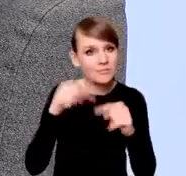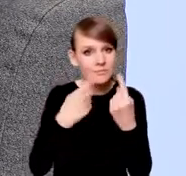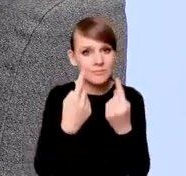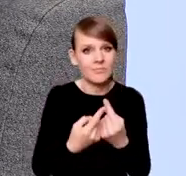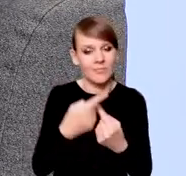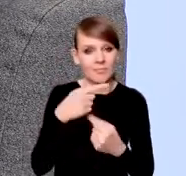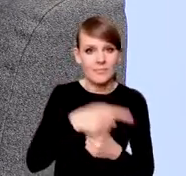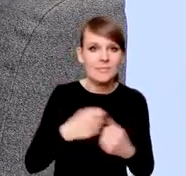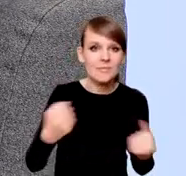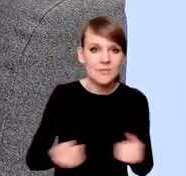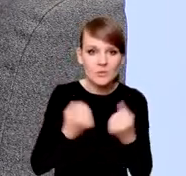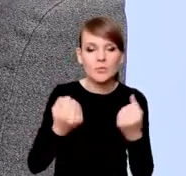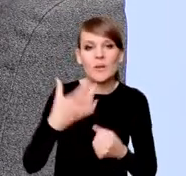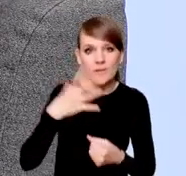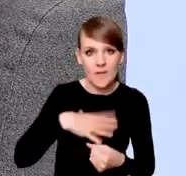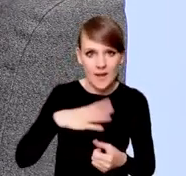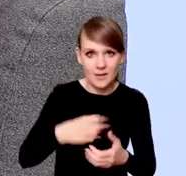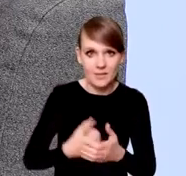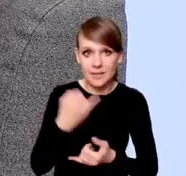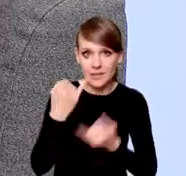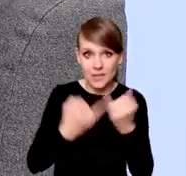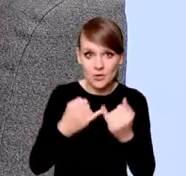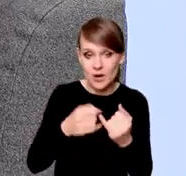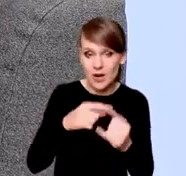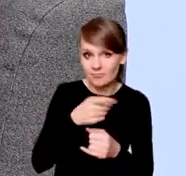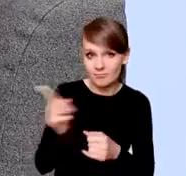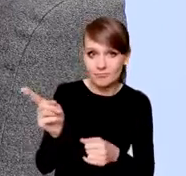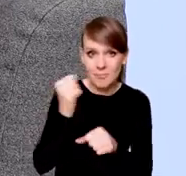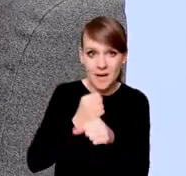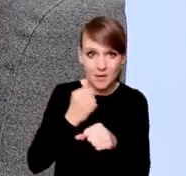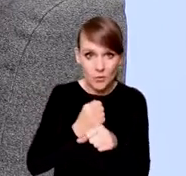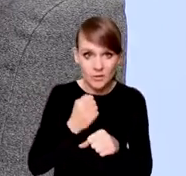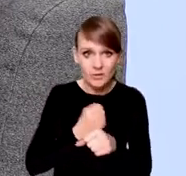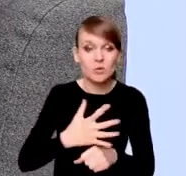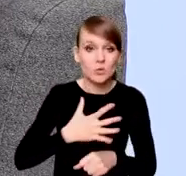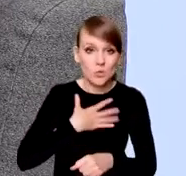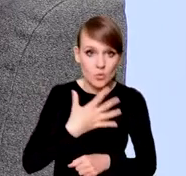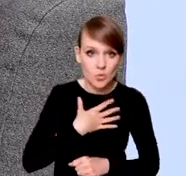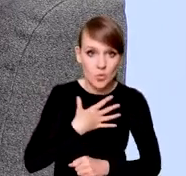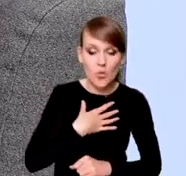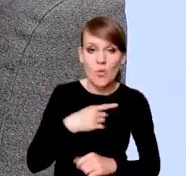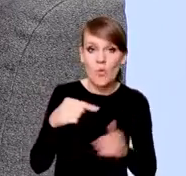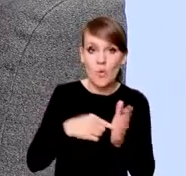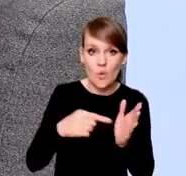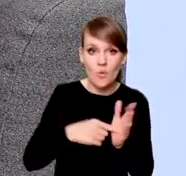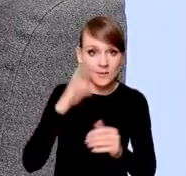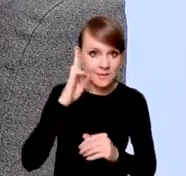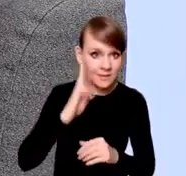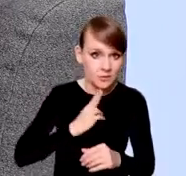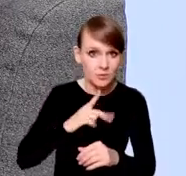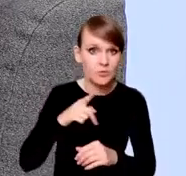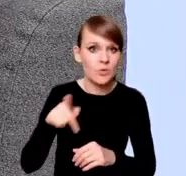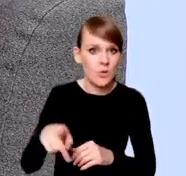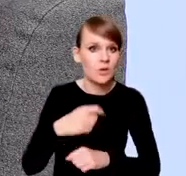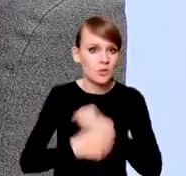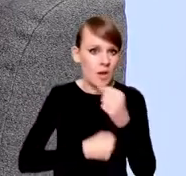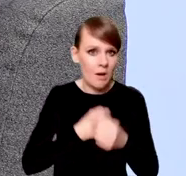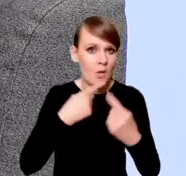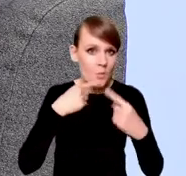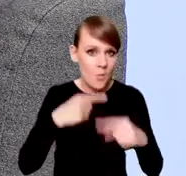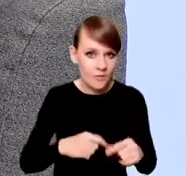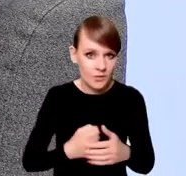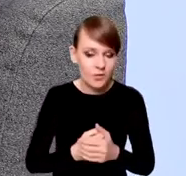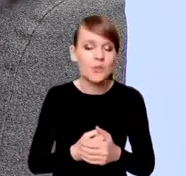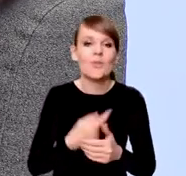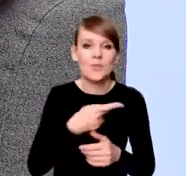ponoszonych wysiłków. Jeśli pracownicy czują, że to jest instytucja, która działa odpowiedzialnie, to oni lepiej też